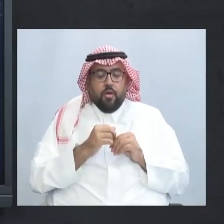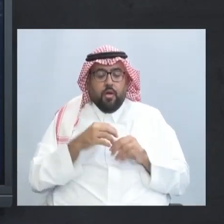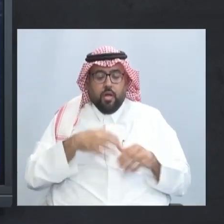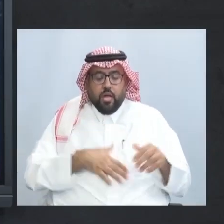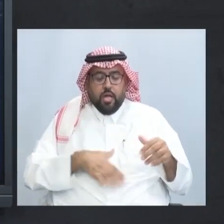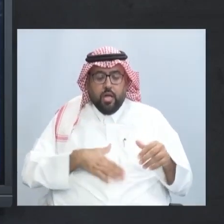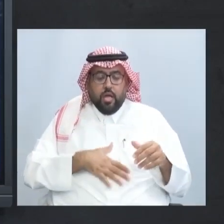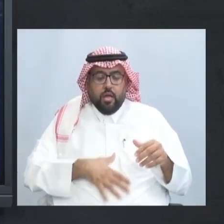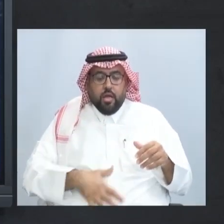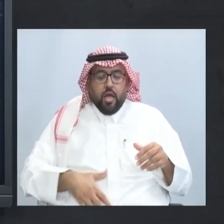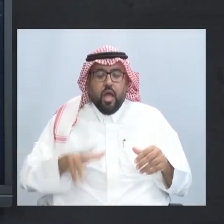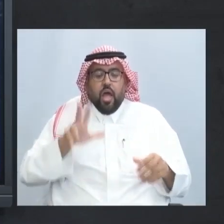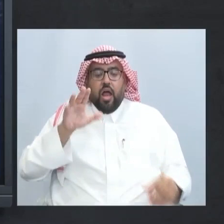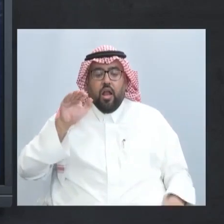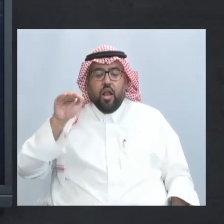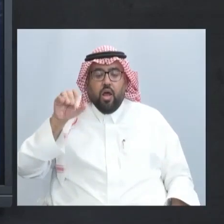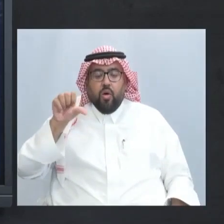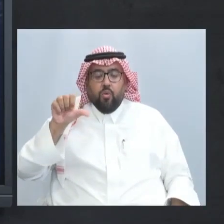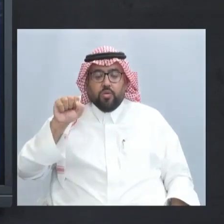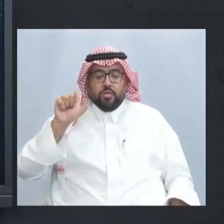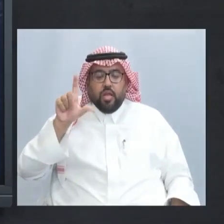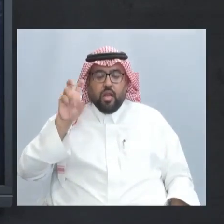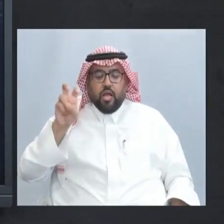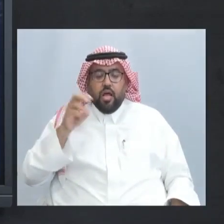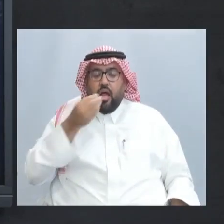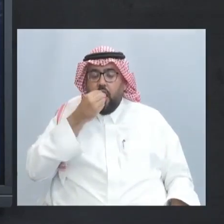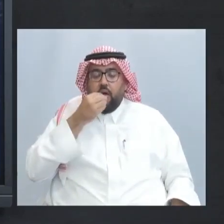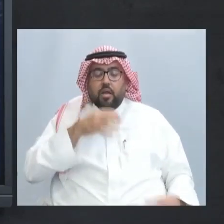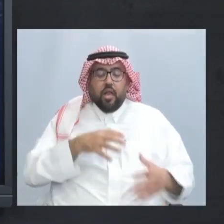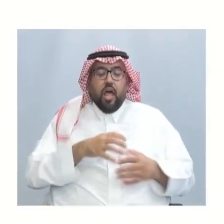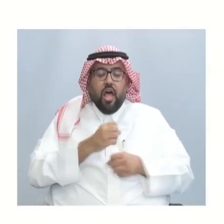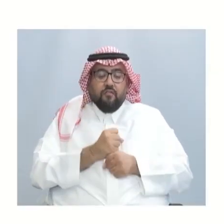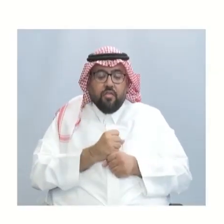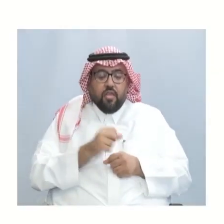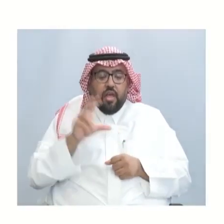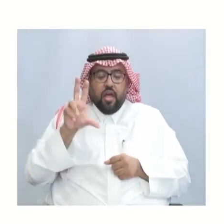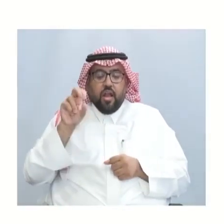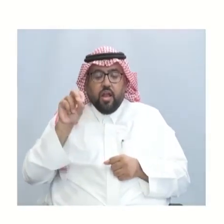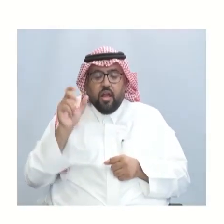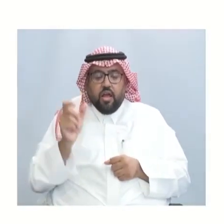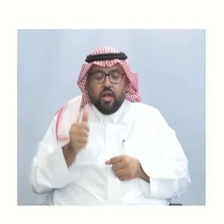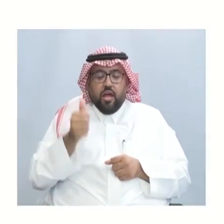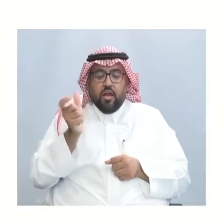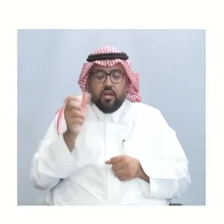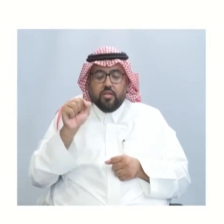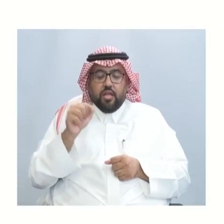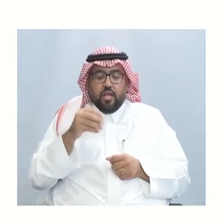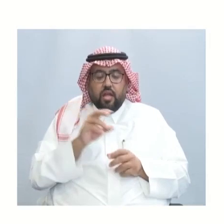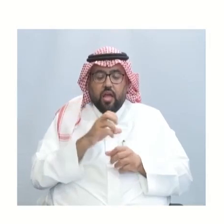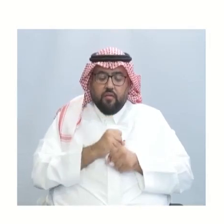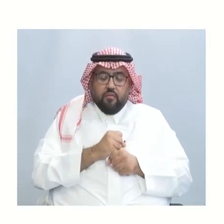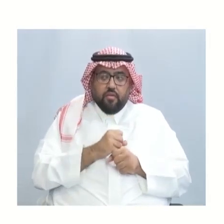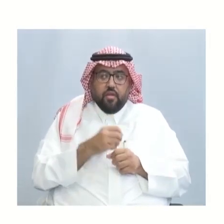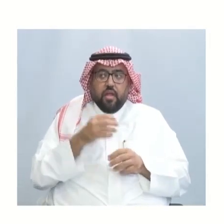الهضمي الحوصله وكان تركيب له دور في تخزين الغذاء القانصه طحن الغذاء وتحويل جزات صغيره